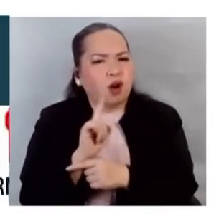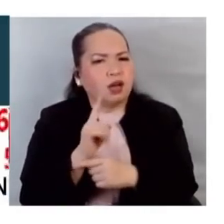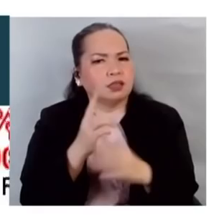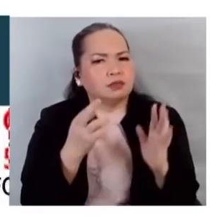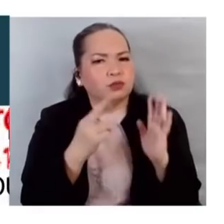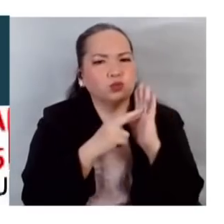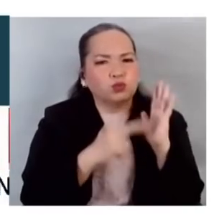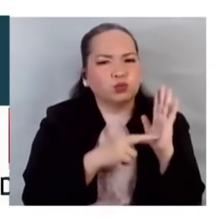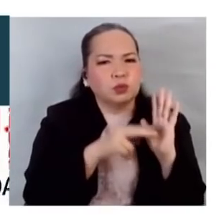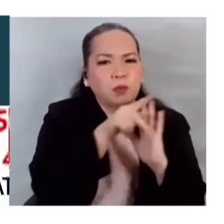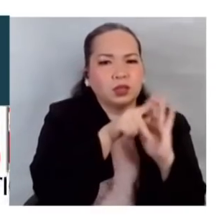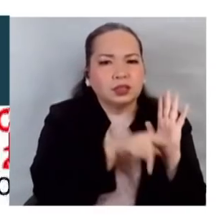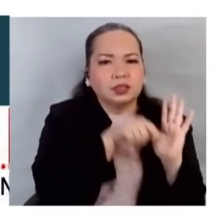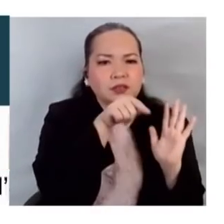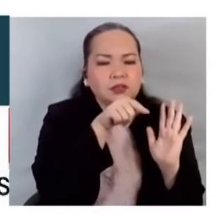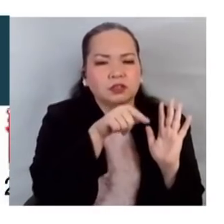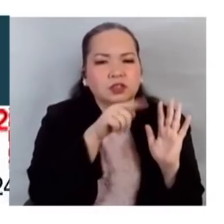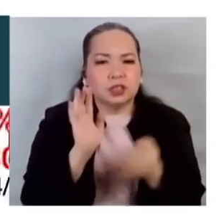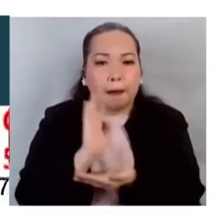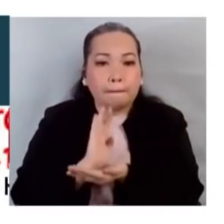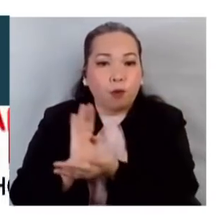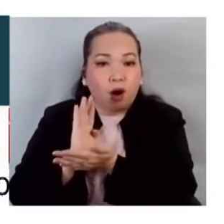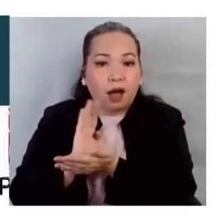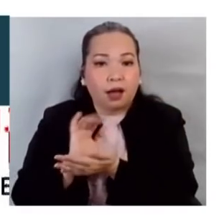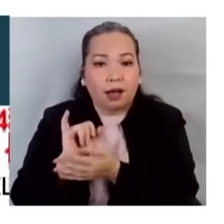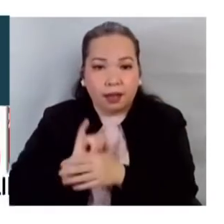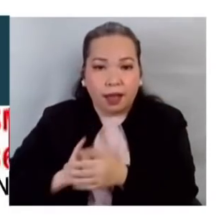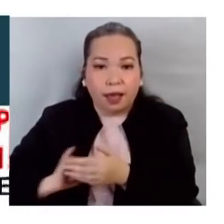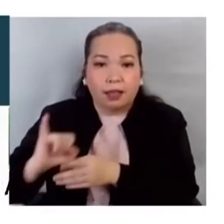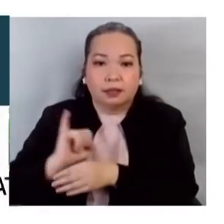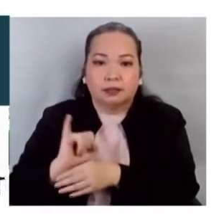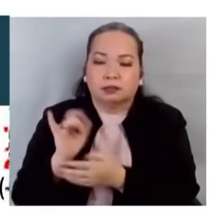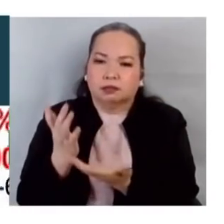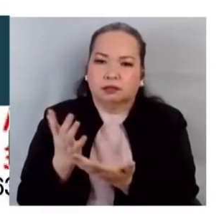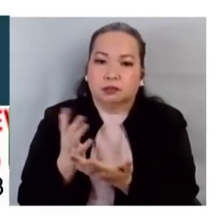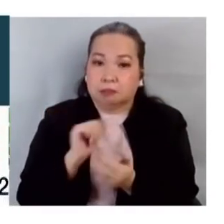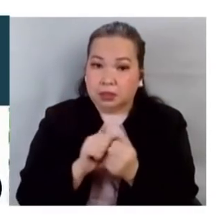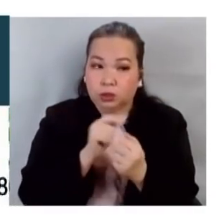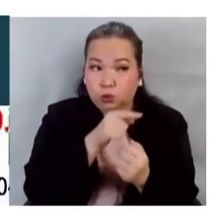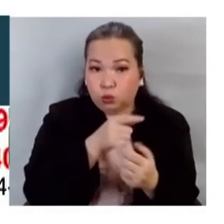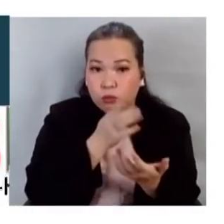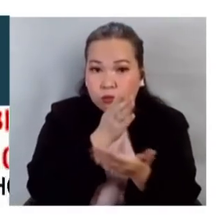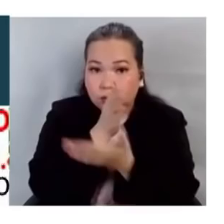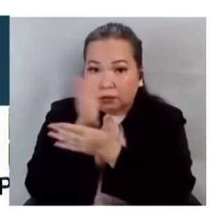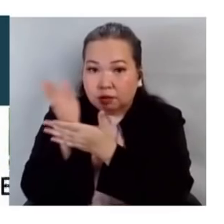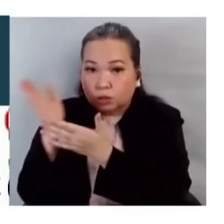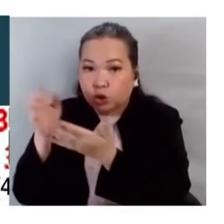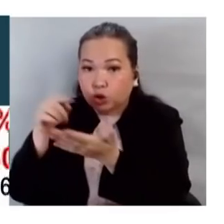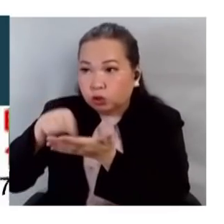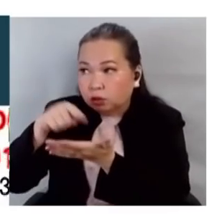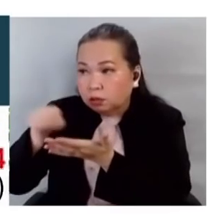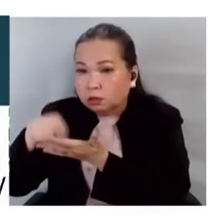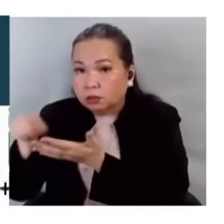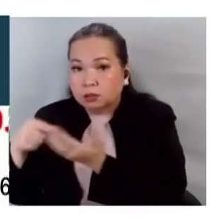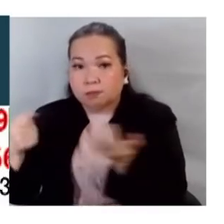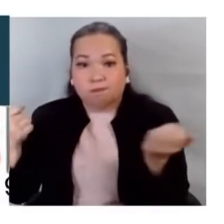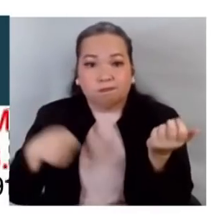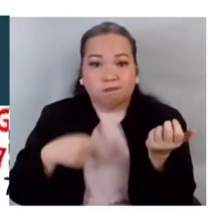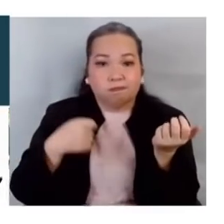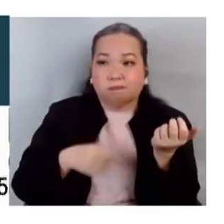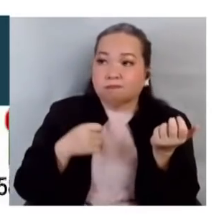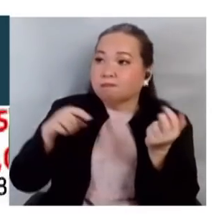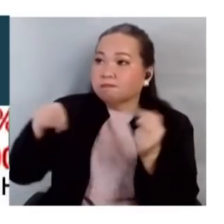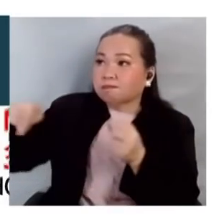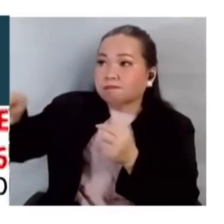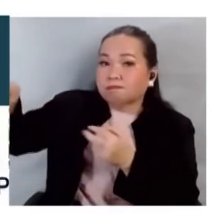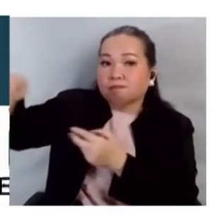dyan sa isla? Do you conduct rounds? Yung mga barangay officials ba dyan? Talagang